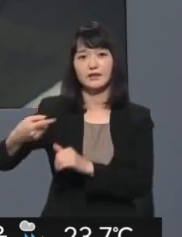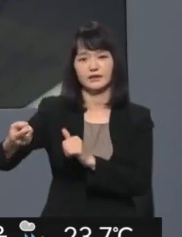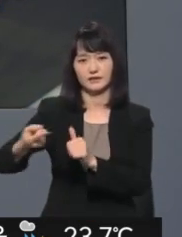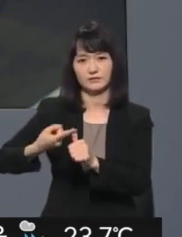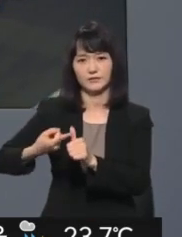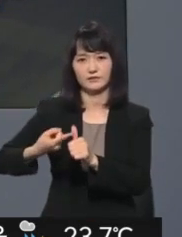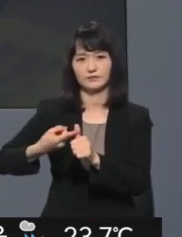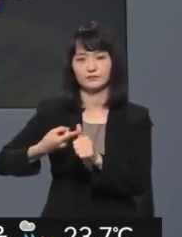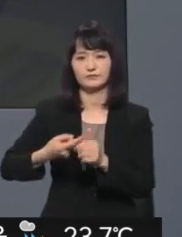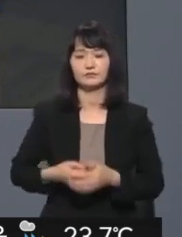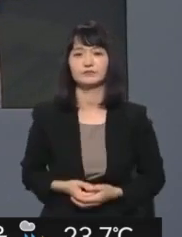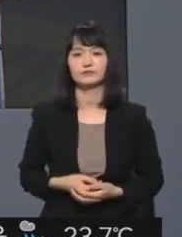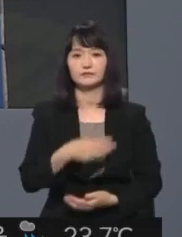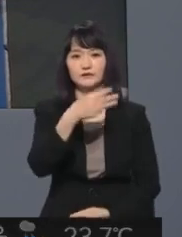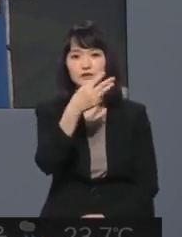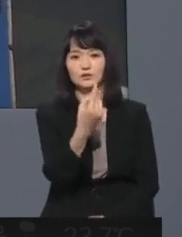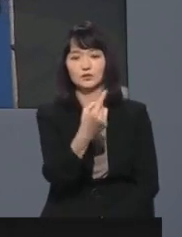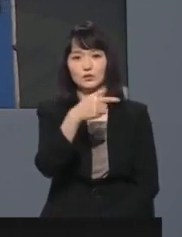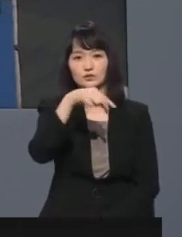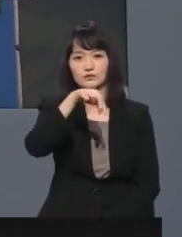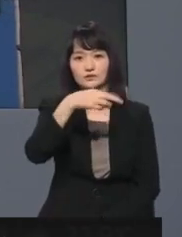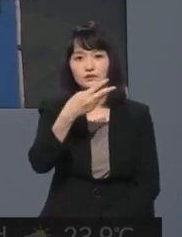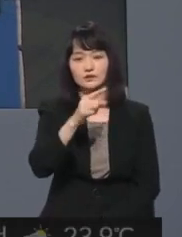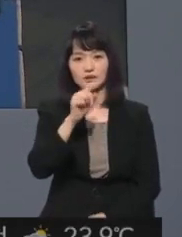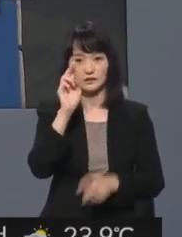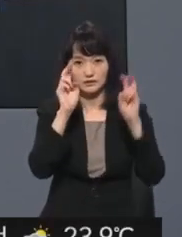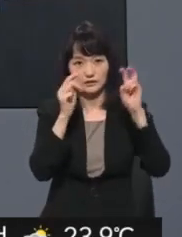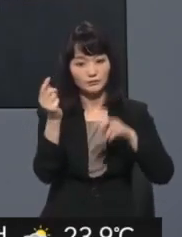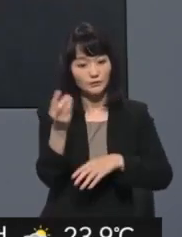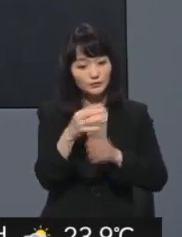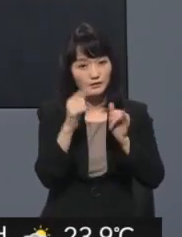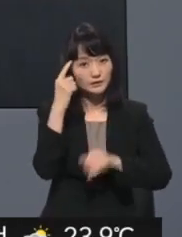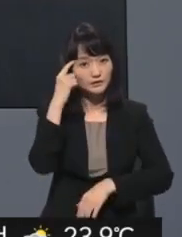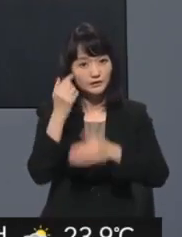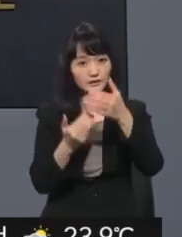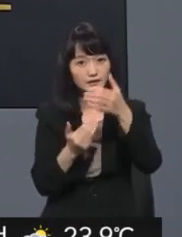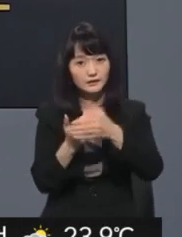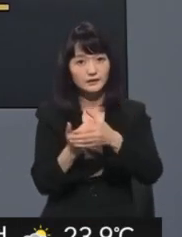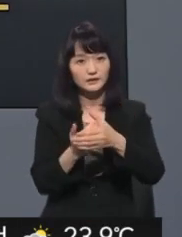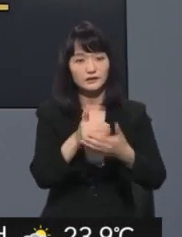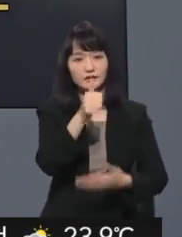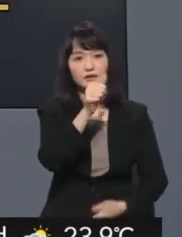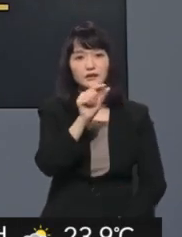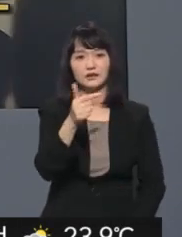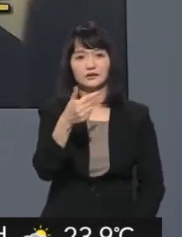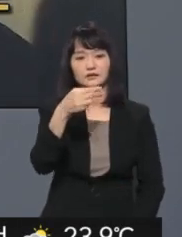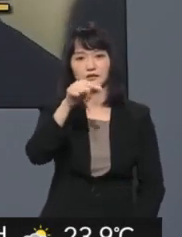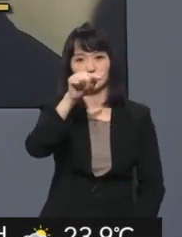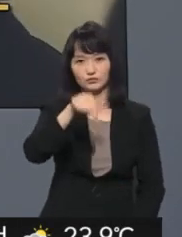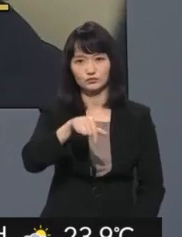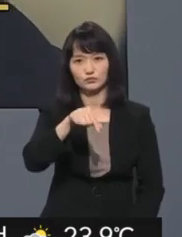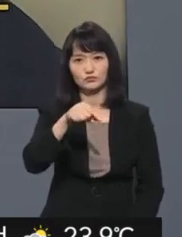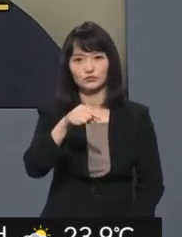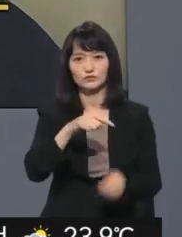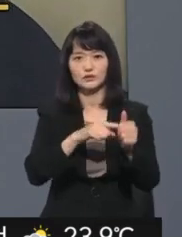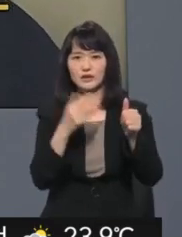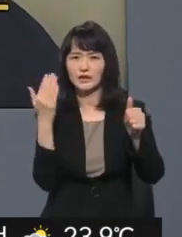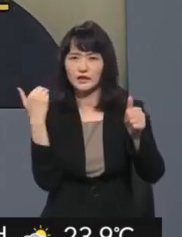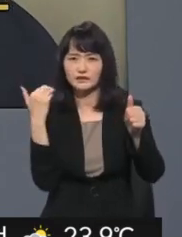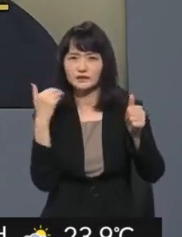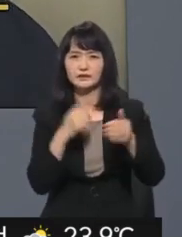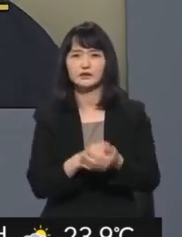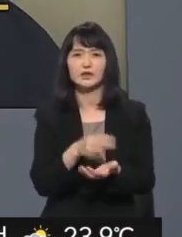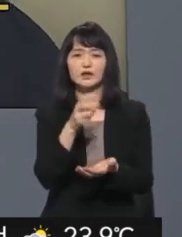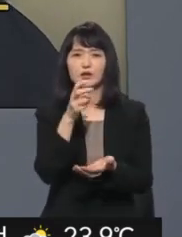있습니다. 자, 그런데 론스타 하니까 몇 사람이 떠오르죠? 한덕수 국무총리 한때 론스타의 법률 대리를 맡은 김 회장의